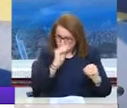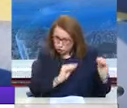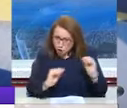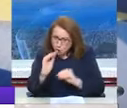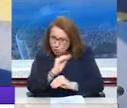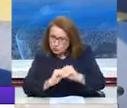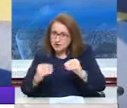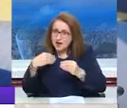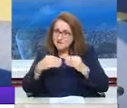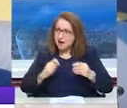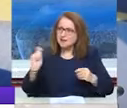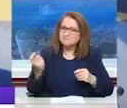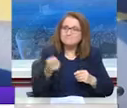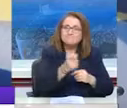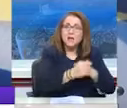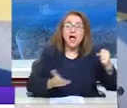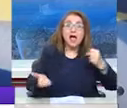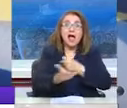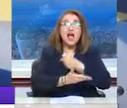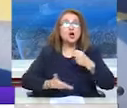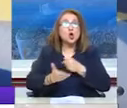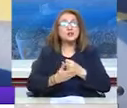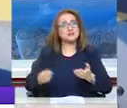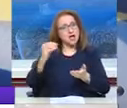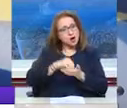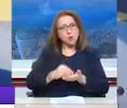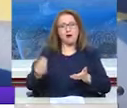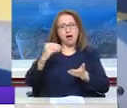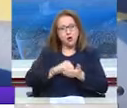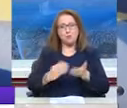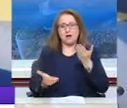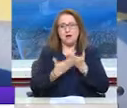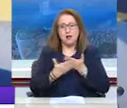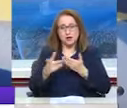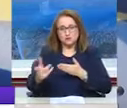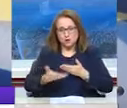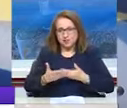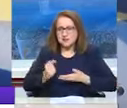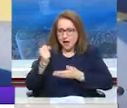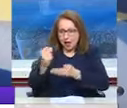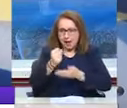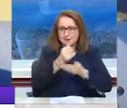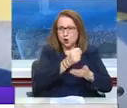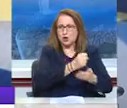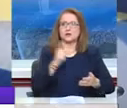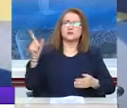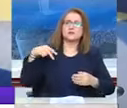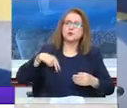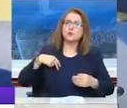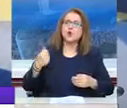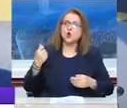χρηματοδοτήσουν περαιτέρω μέτρα στήριξης και να προσθεθούν στο αρχικό ποσό επιχορήγησης από το Υπουργείο